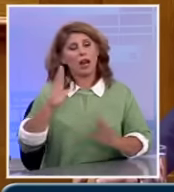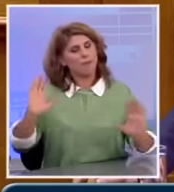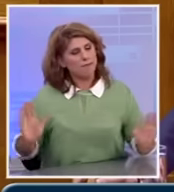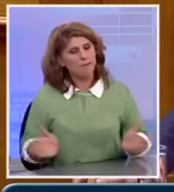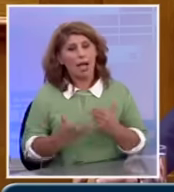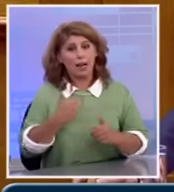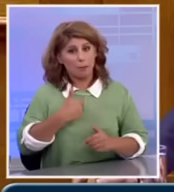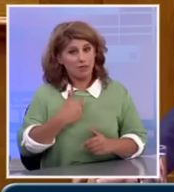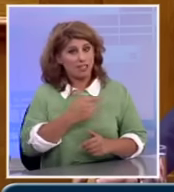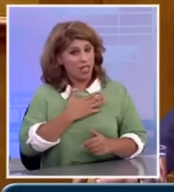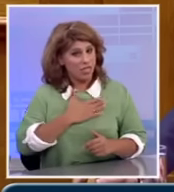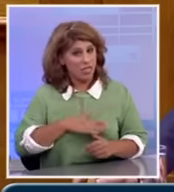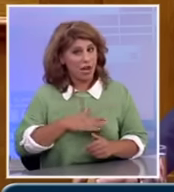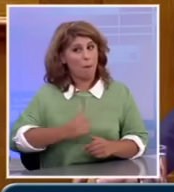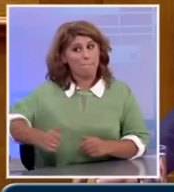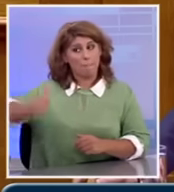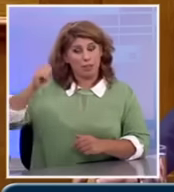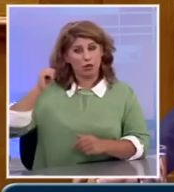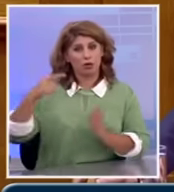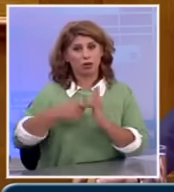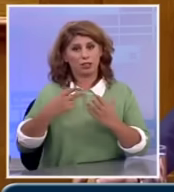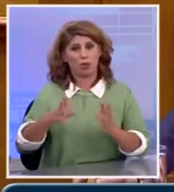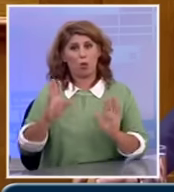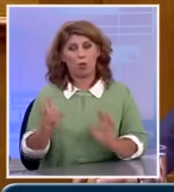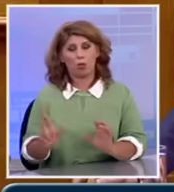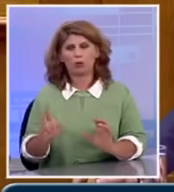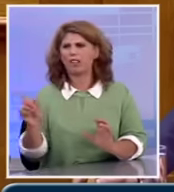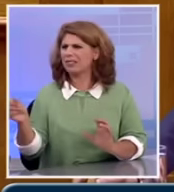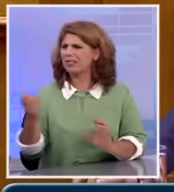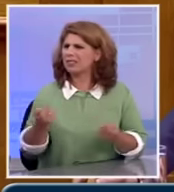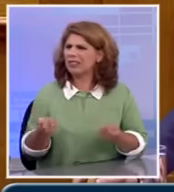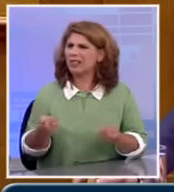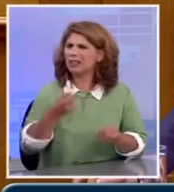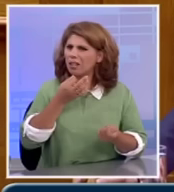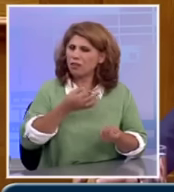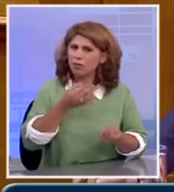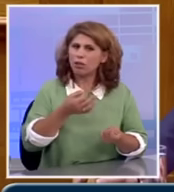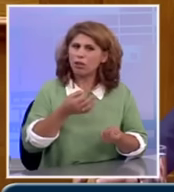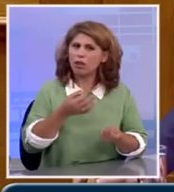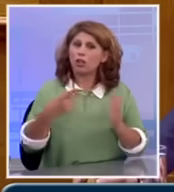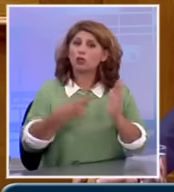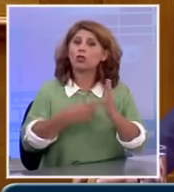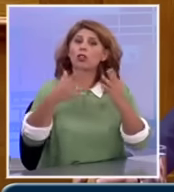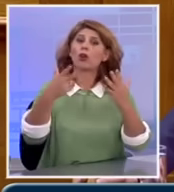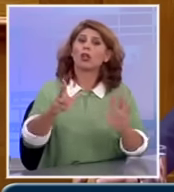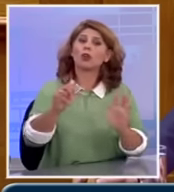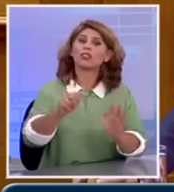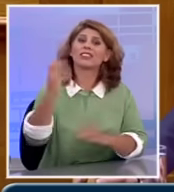λέτε ότι εμείς θέλουμε να πάμε στη δεκαετία του 80 τότε εσείς γιατί κάνετε αναφορά σστο